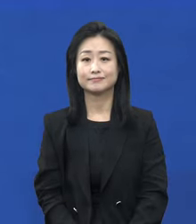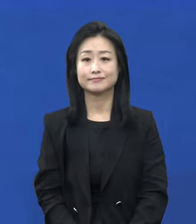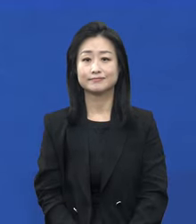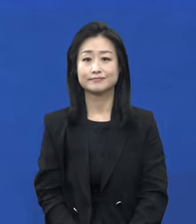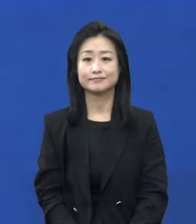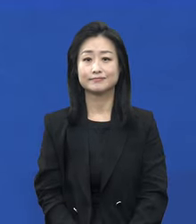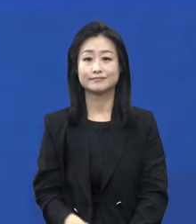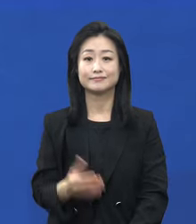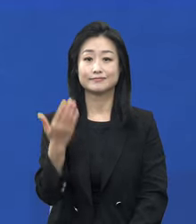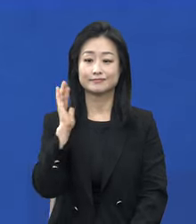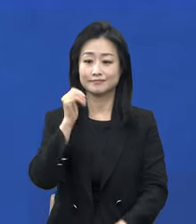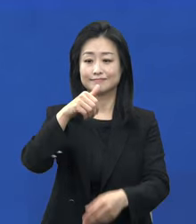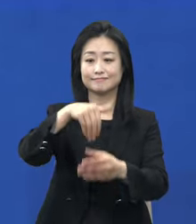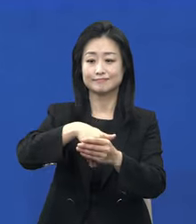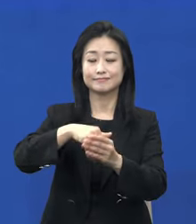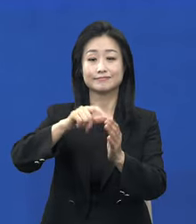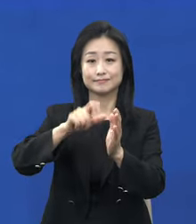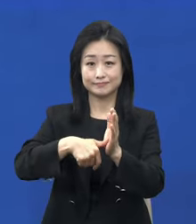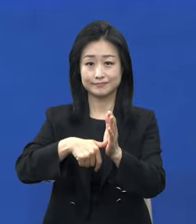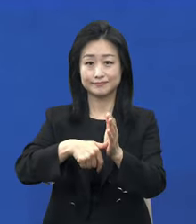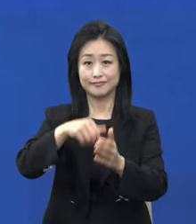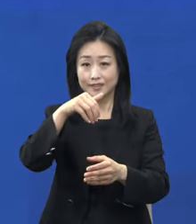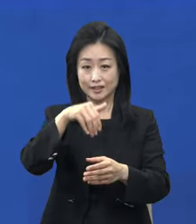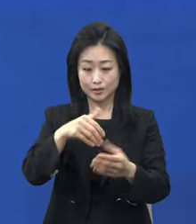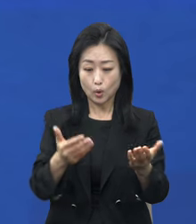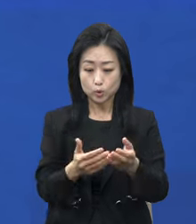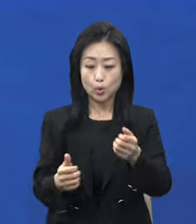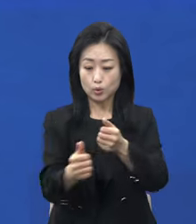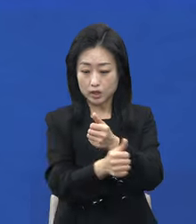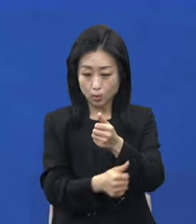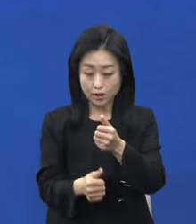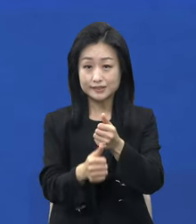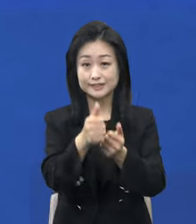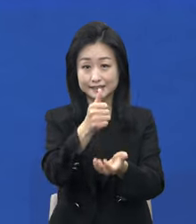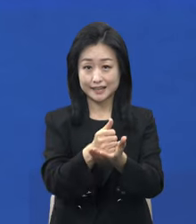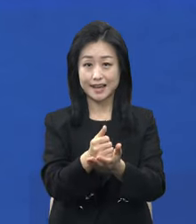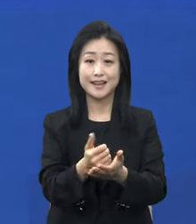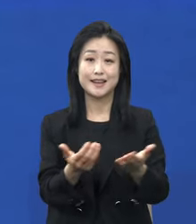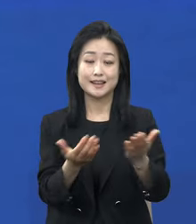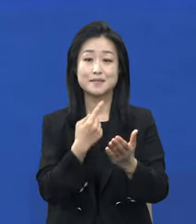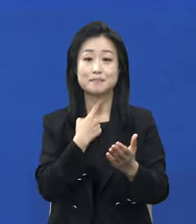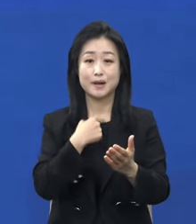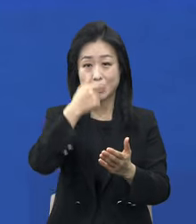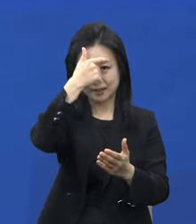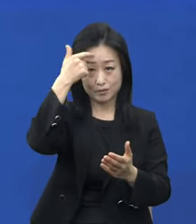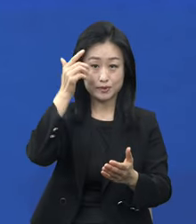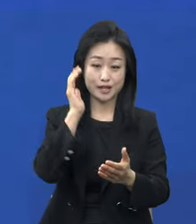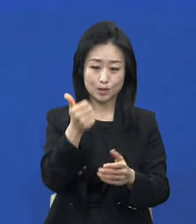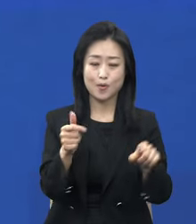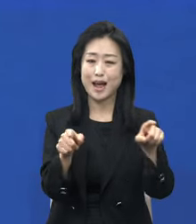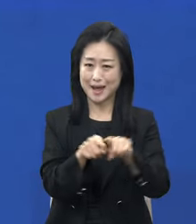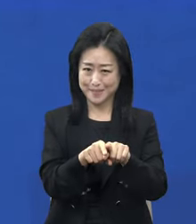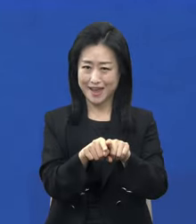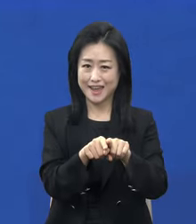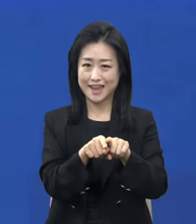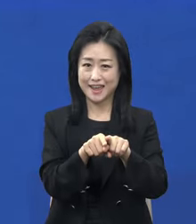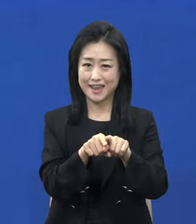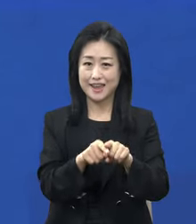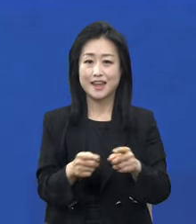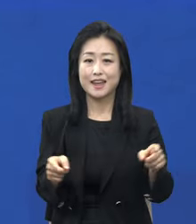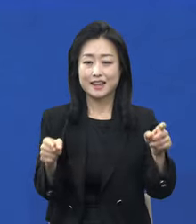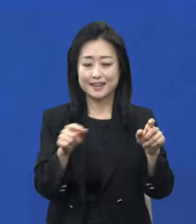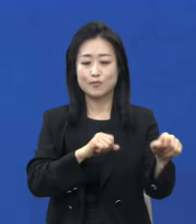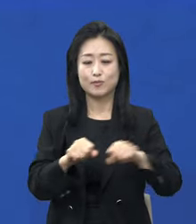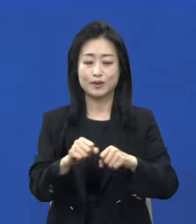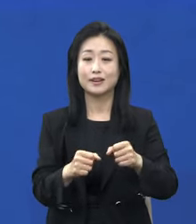저는 지난 대선에서 선대위 노동위원회 공동위원장으로 노무현 대통령과 함께 공동위원장으로